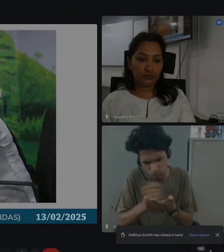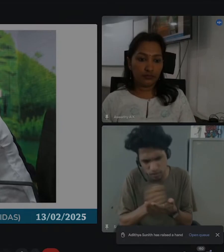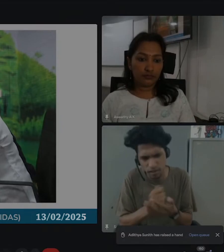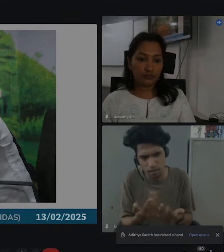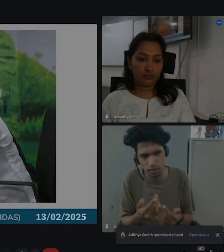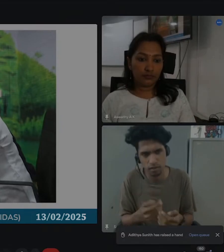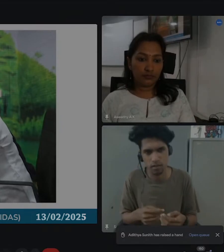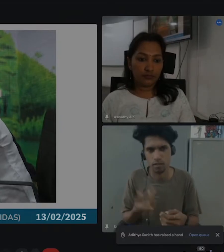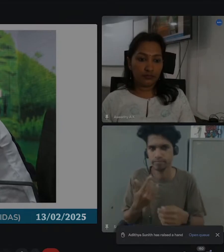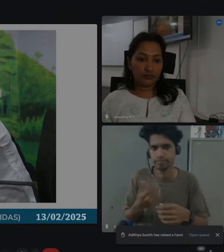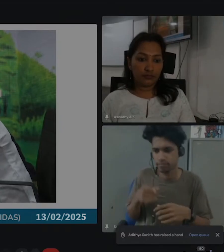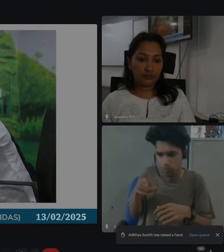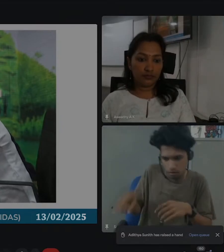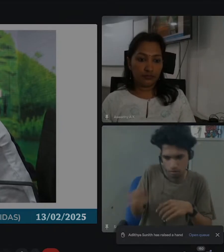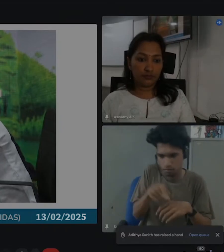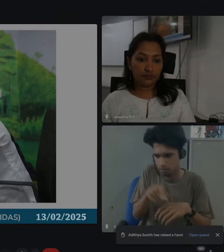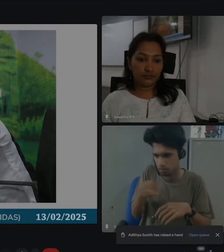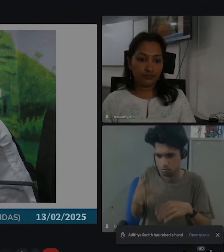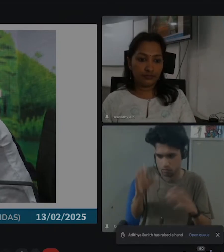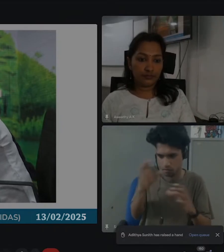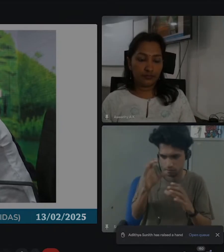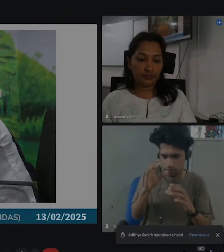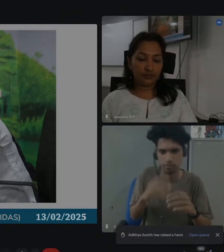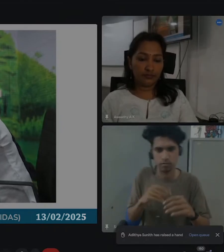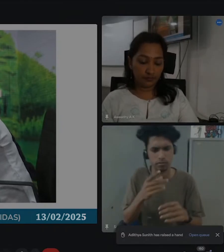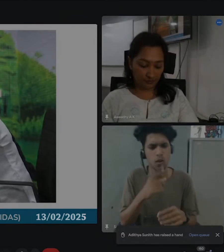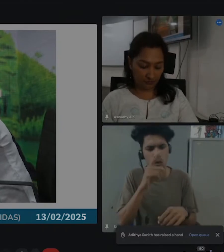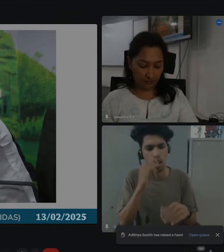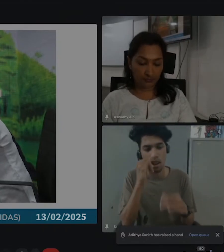അതും അല്ല, ഒരു ചാൻസ് കൂടി തരാം. ഏതാ?